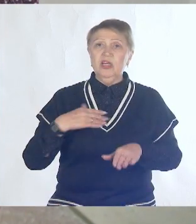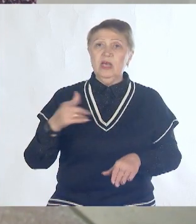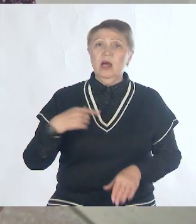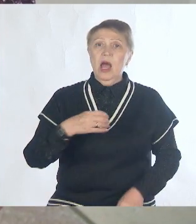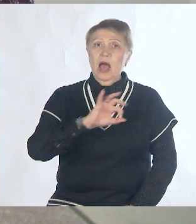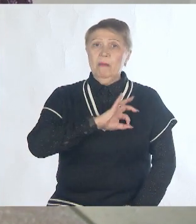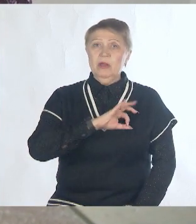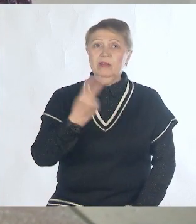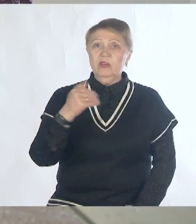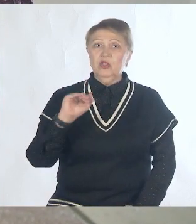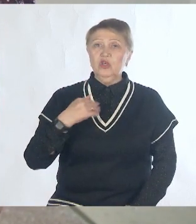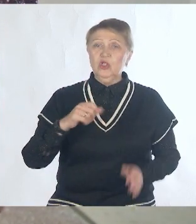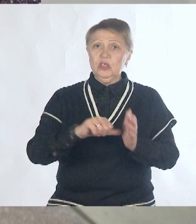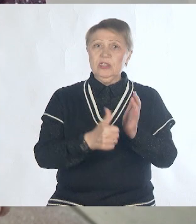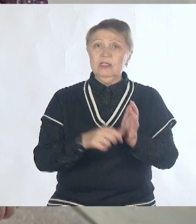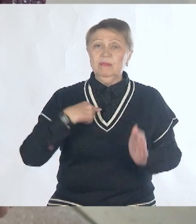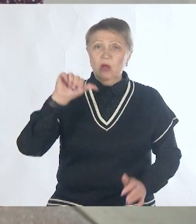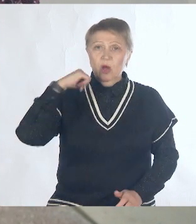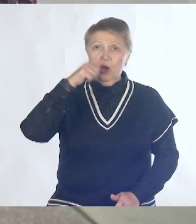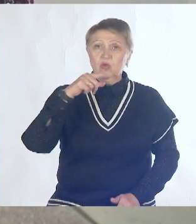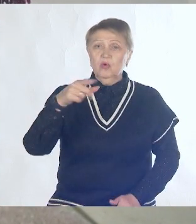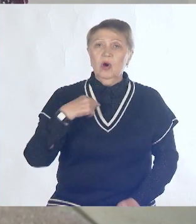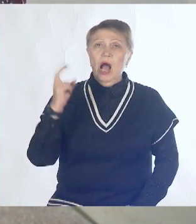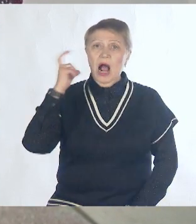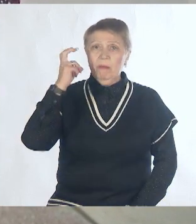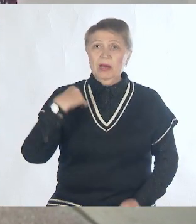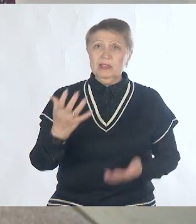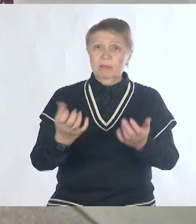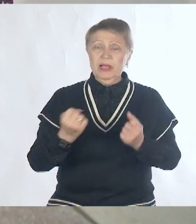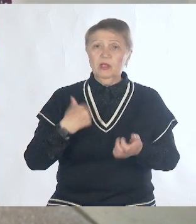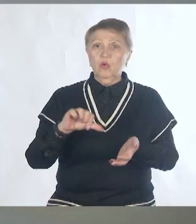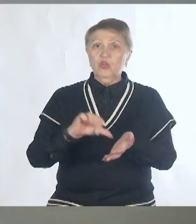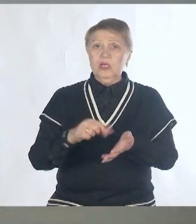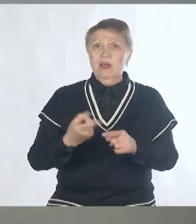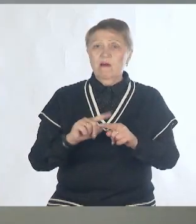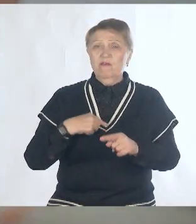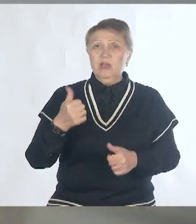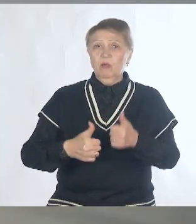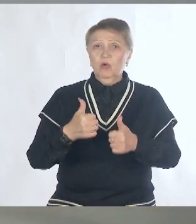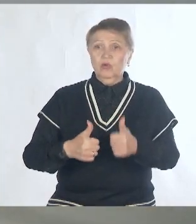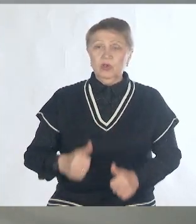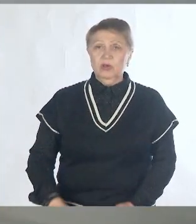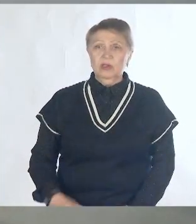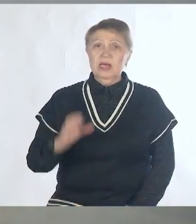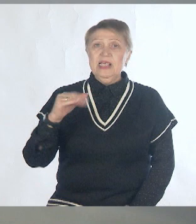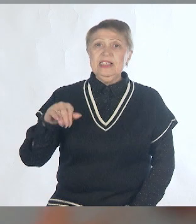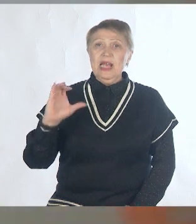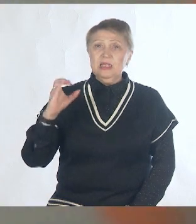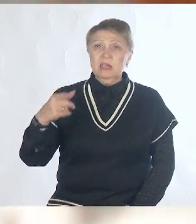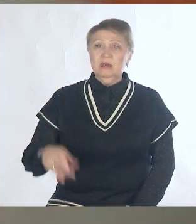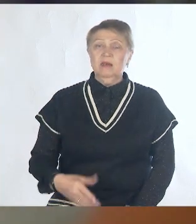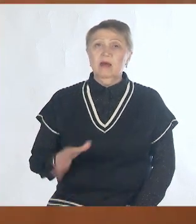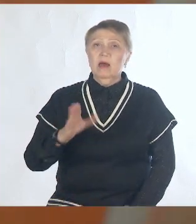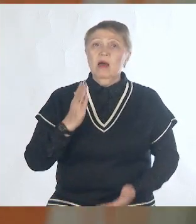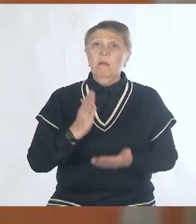2016 года хабаровск винил участие в этом в конкурсном соревнование били конденсор станислав был